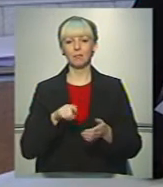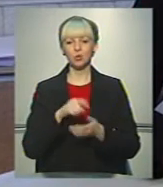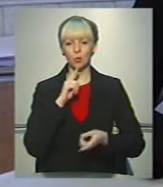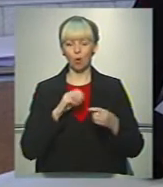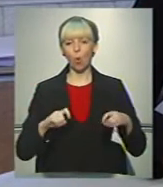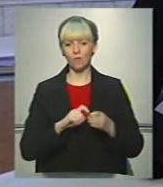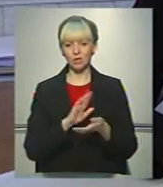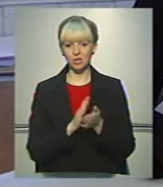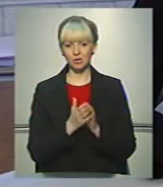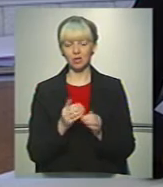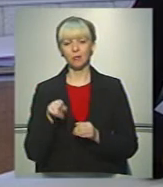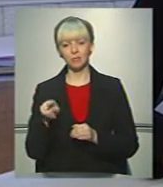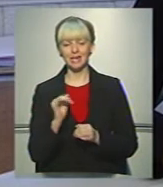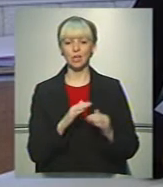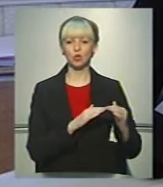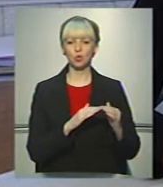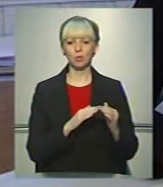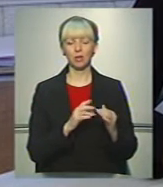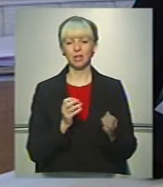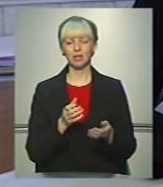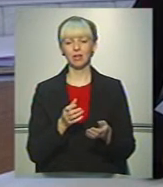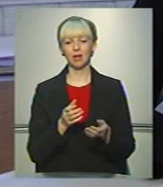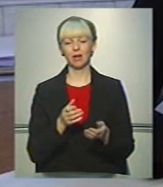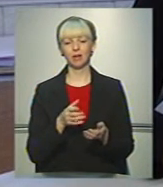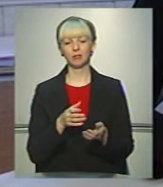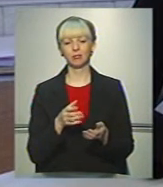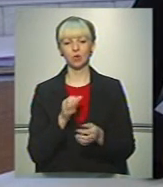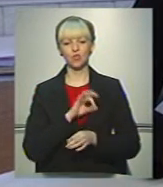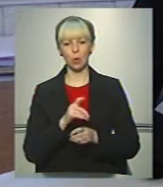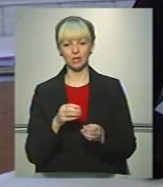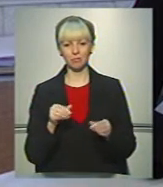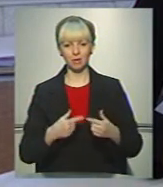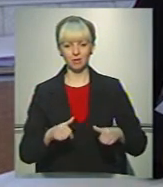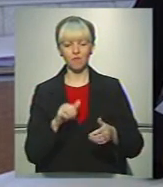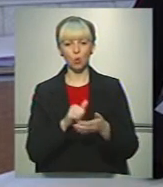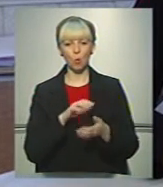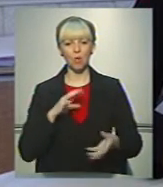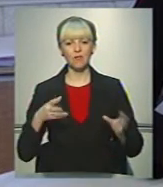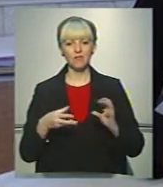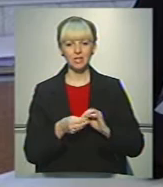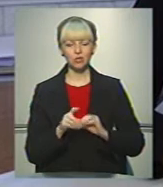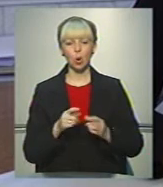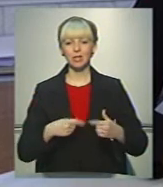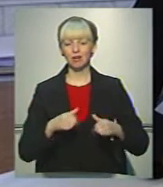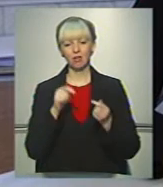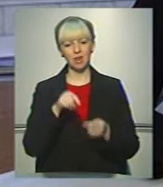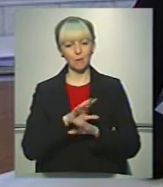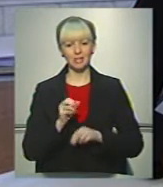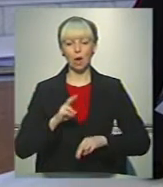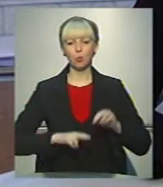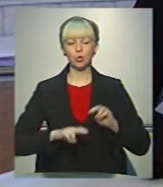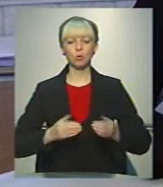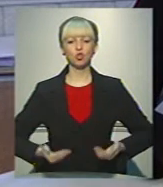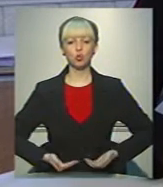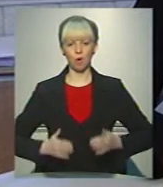ситуацією, яка склалася між нами і сусідами, та неосвоєнням земельної ділянки, оскільки в документації були висновки про те, що ділянка непридатна для будівництва